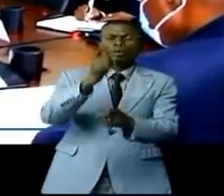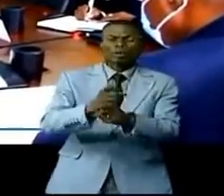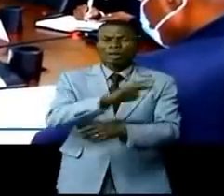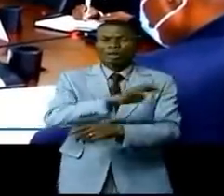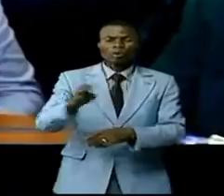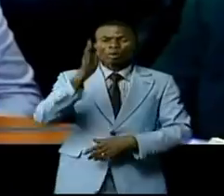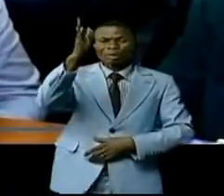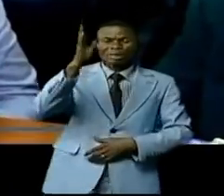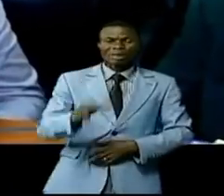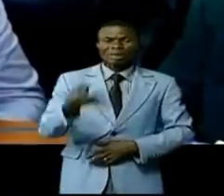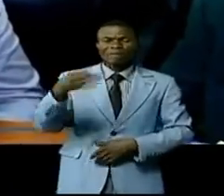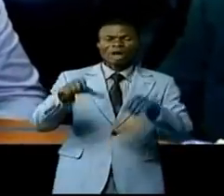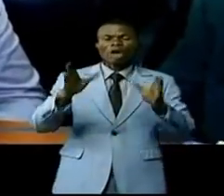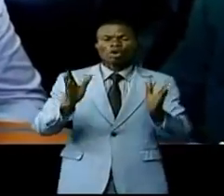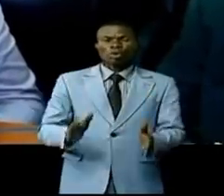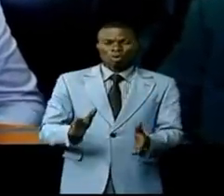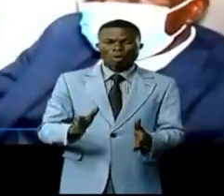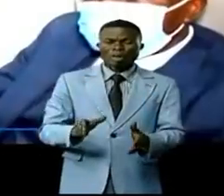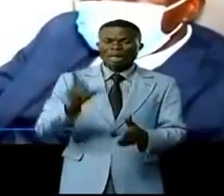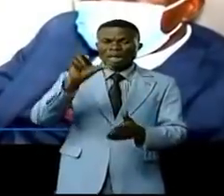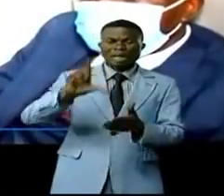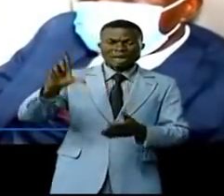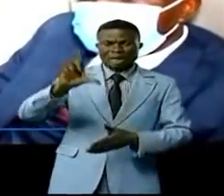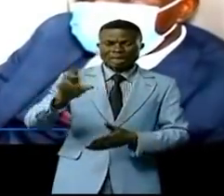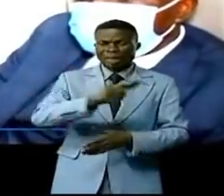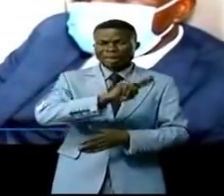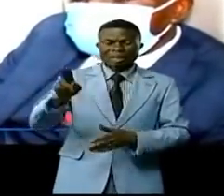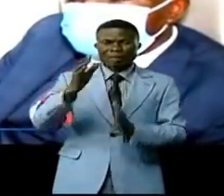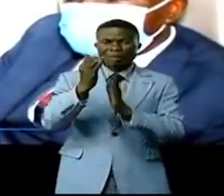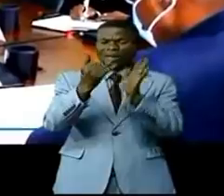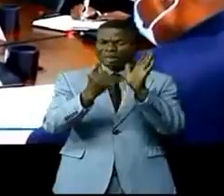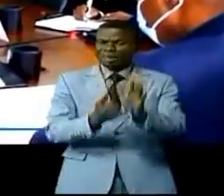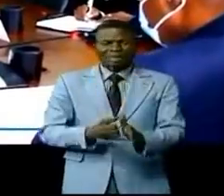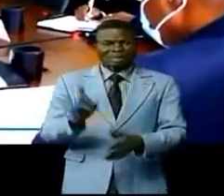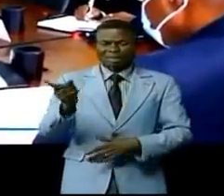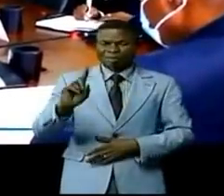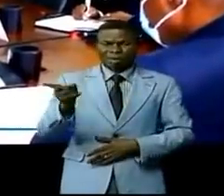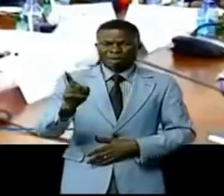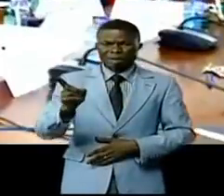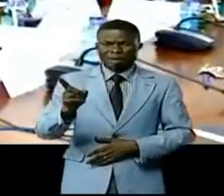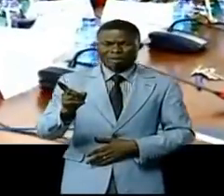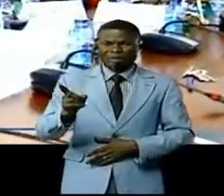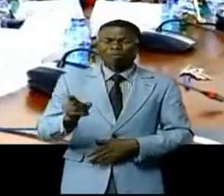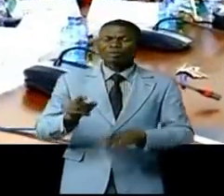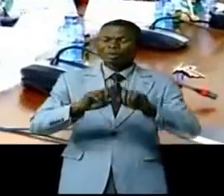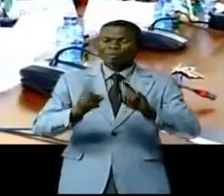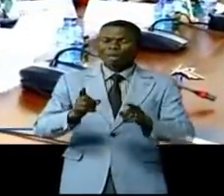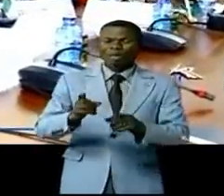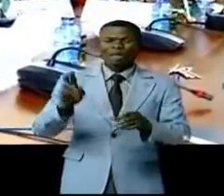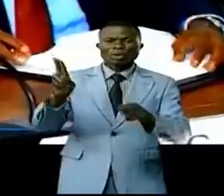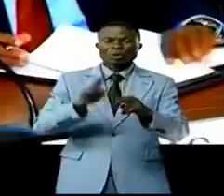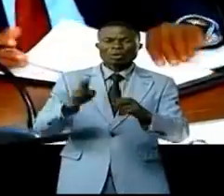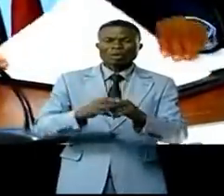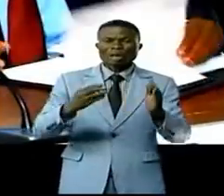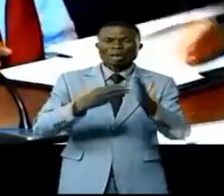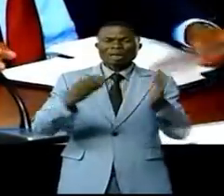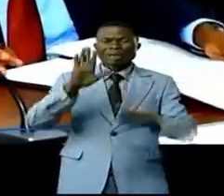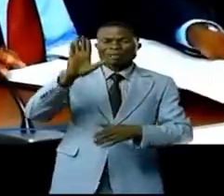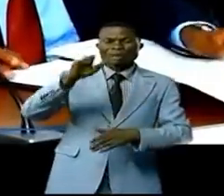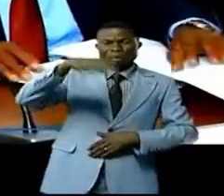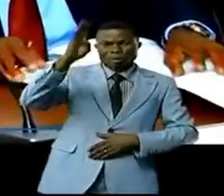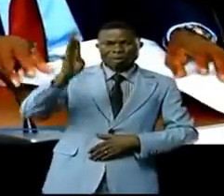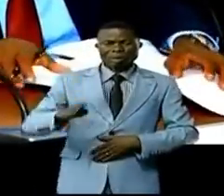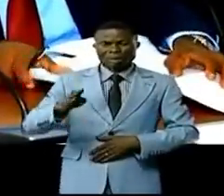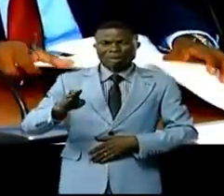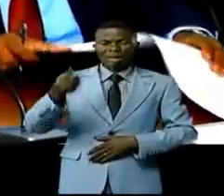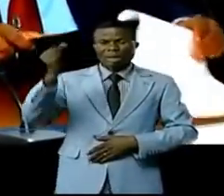3 550 francs congolais au lieu de 2 600 actuellement concernant le gazole consommé à 85% par les